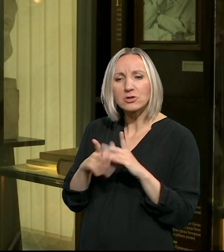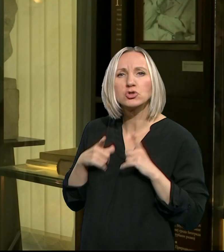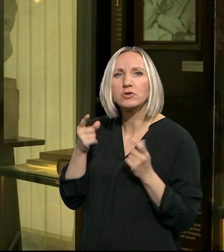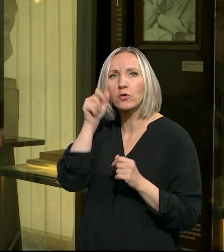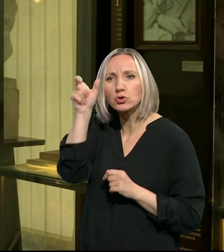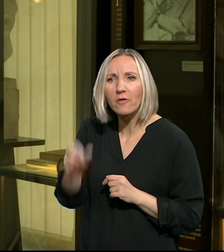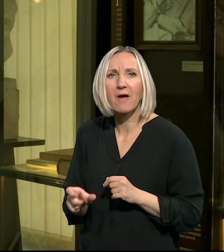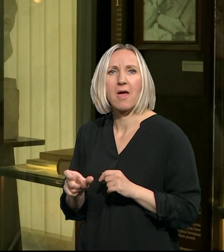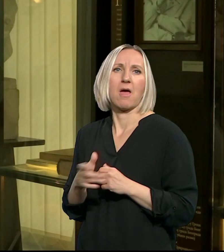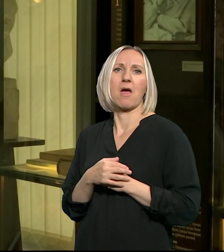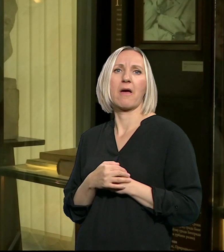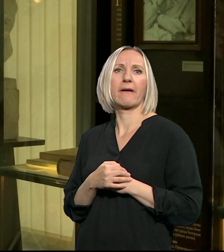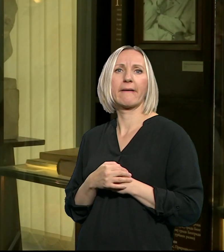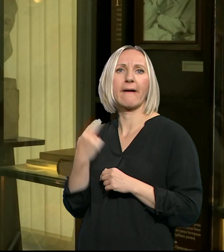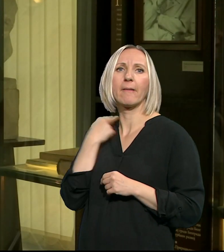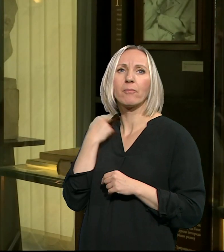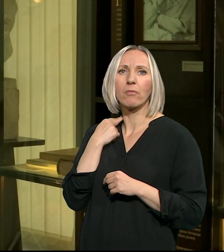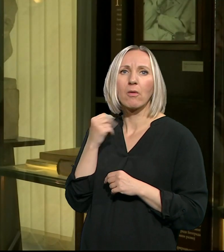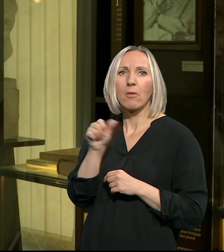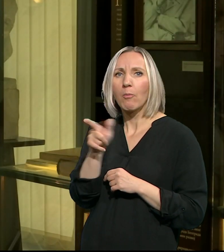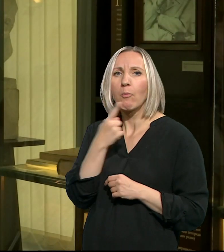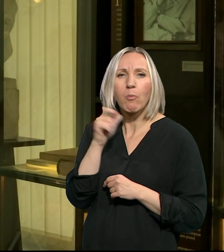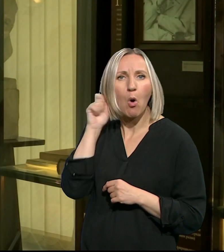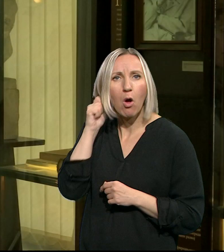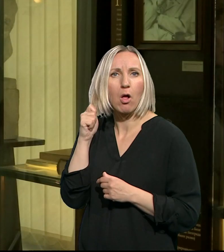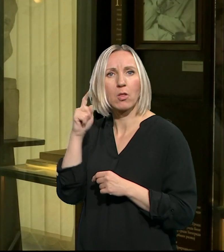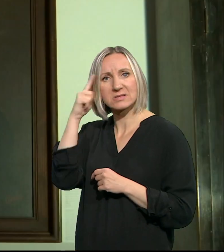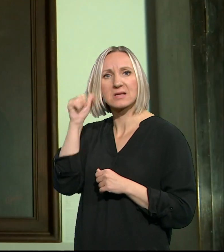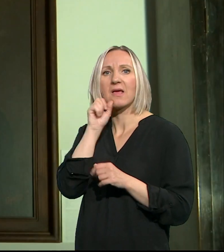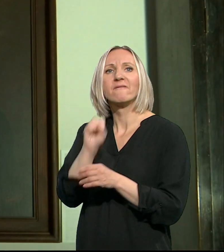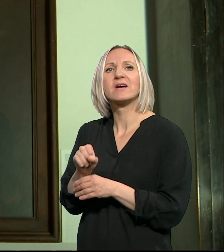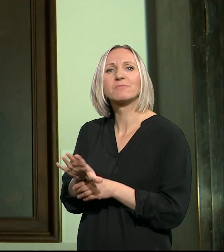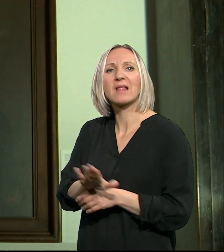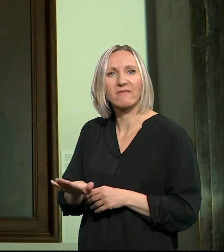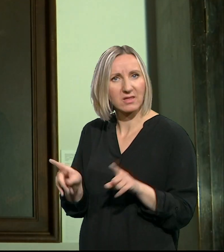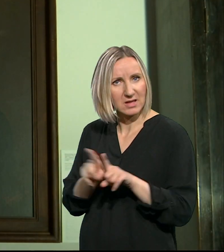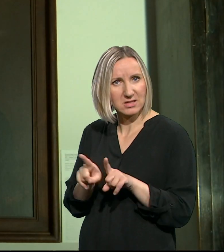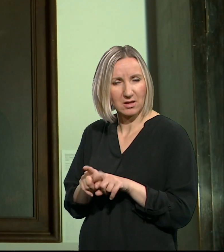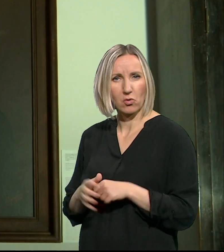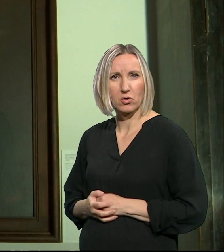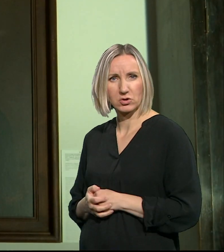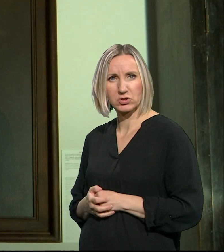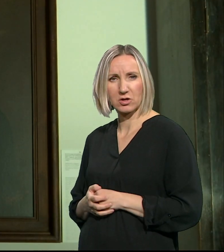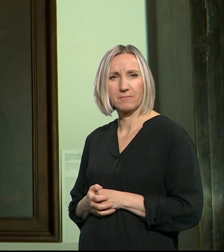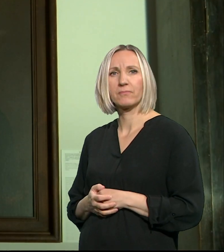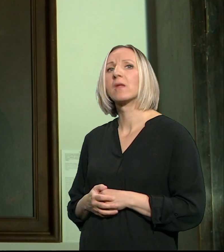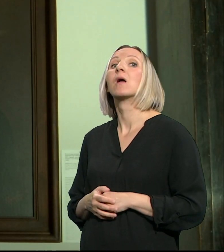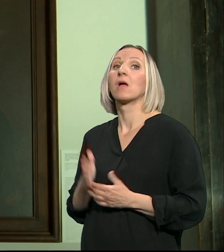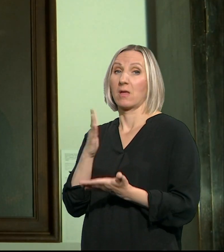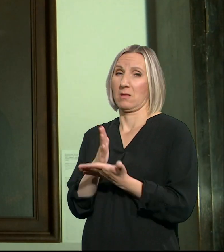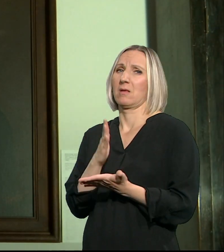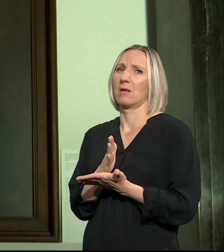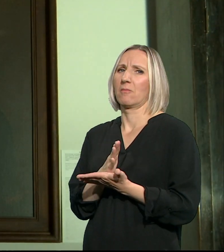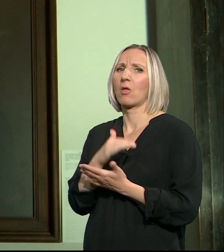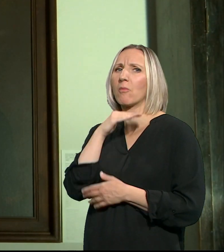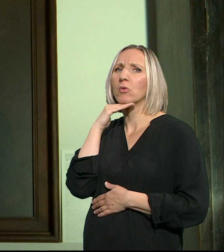čoveka, odnosima u porodici i vaspitavanjem deci. Među posetiocima legata je bilo mnogo, i ima